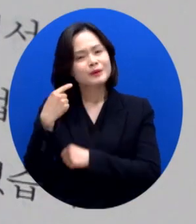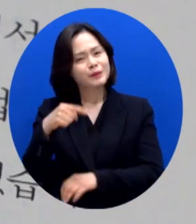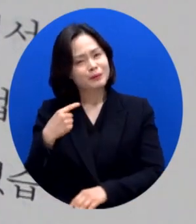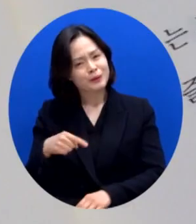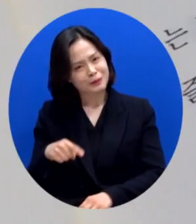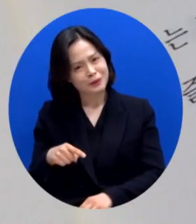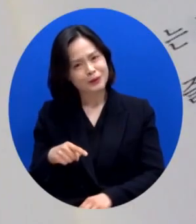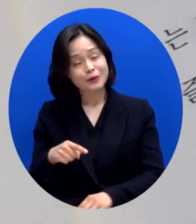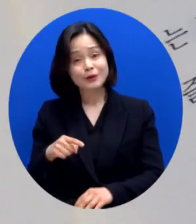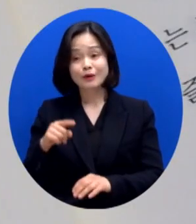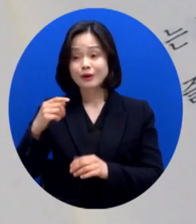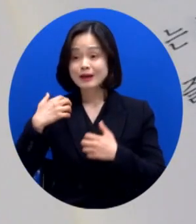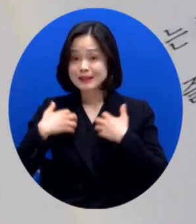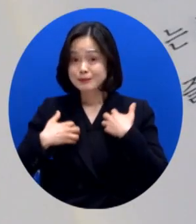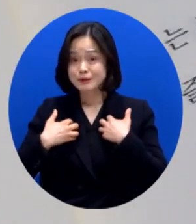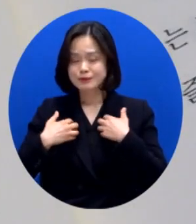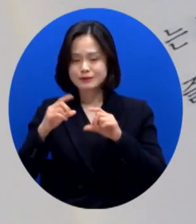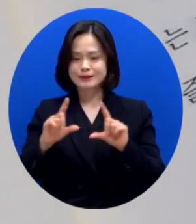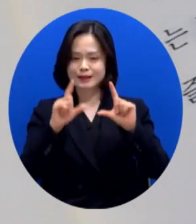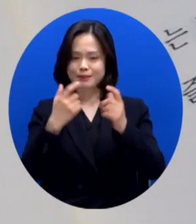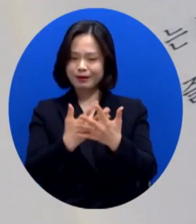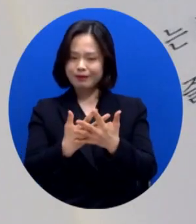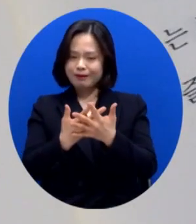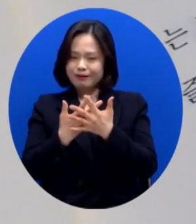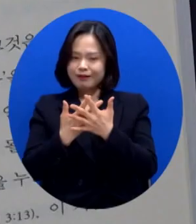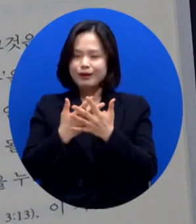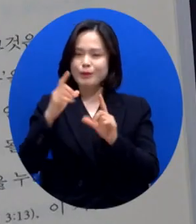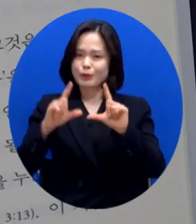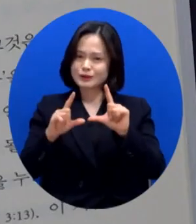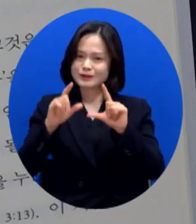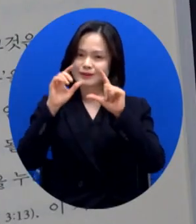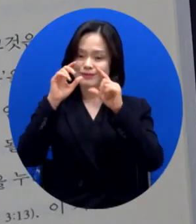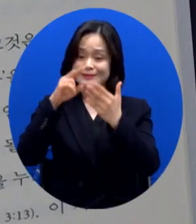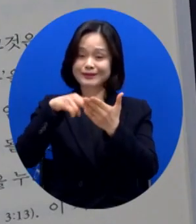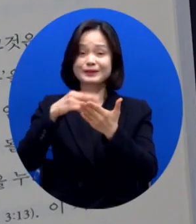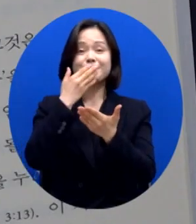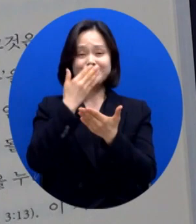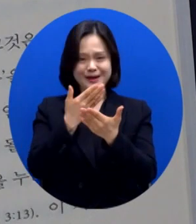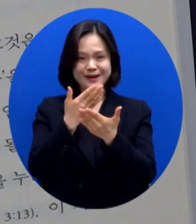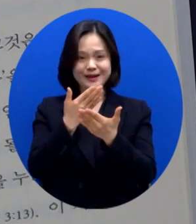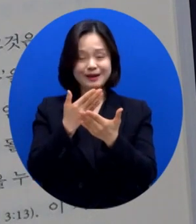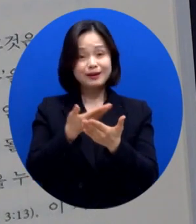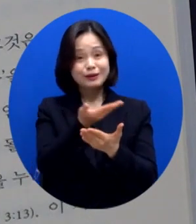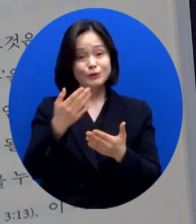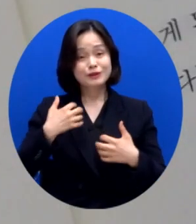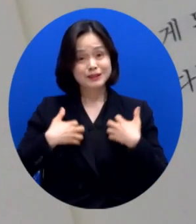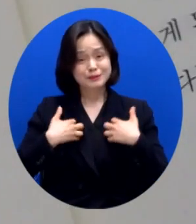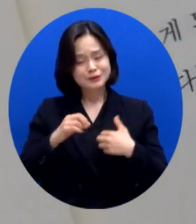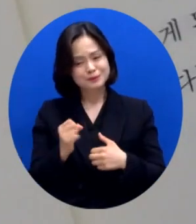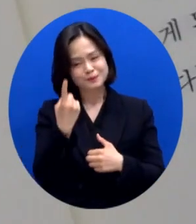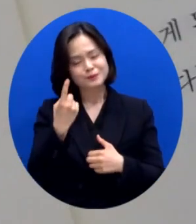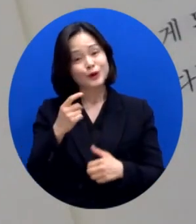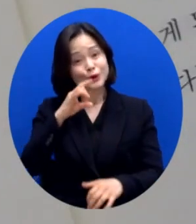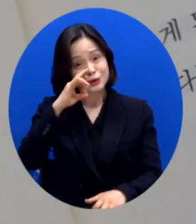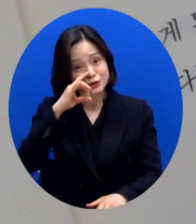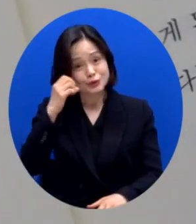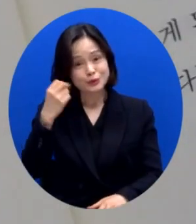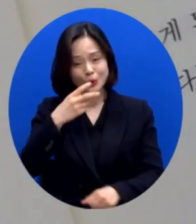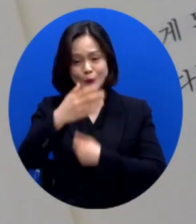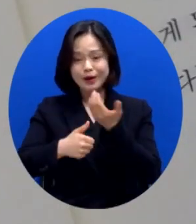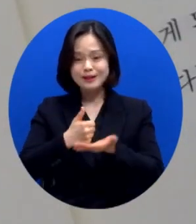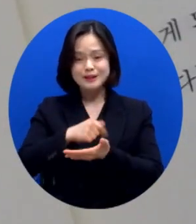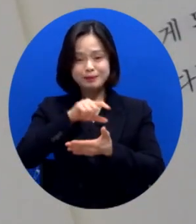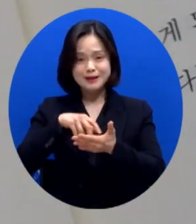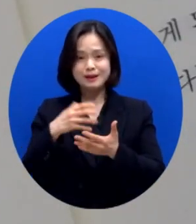기쁨은 우리 일상에 어떻게 나타나는지 알 수 있습니다. 기쁨의 근원과 이유가 궁금하거나 하나님 안에서 온전한